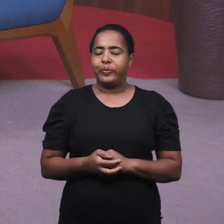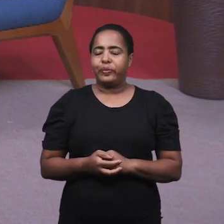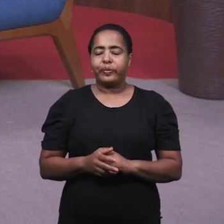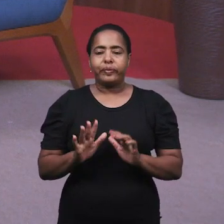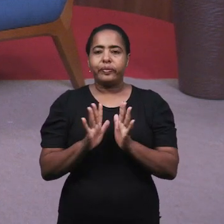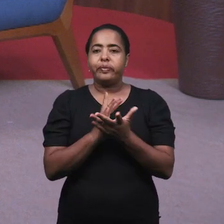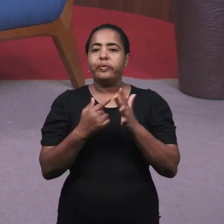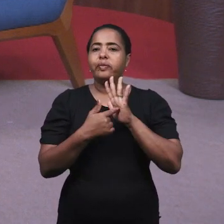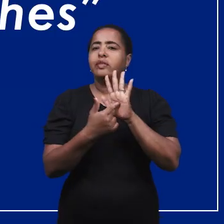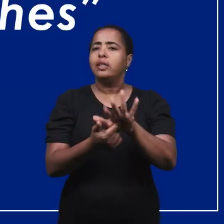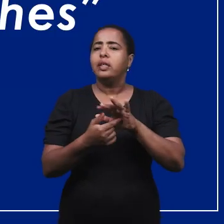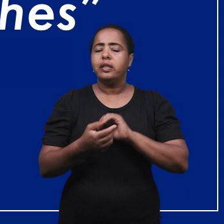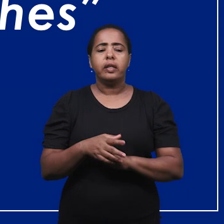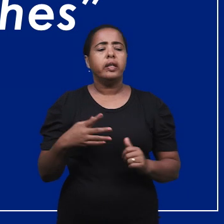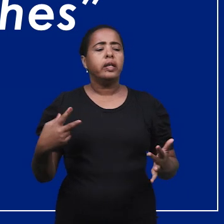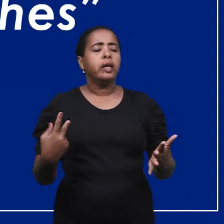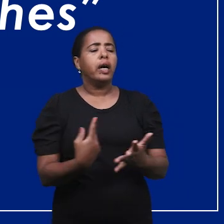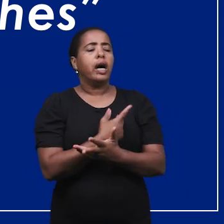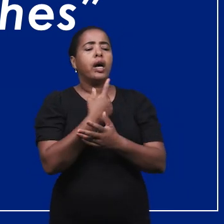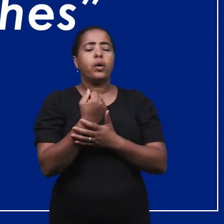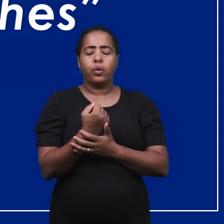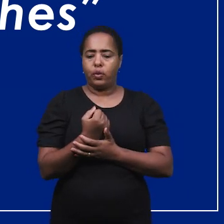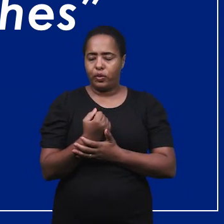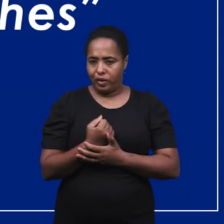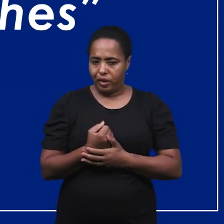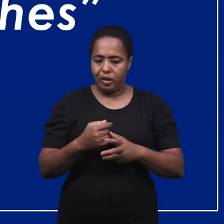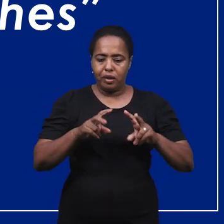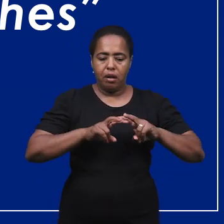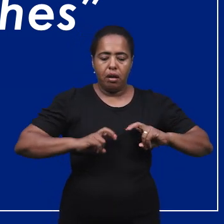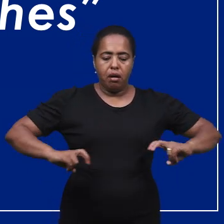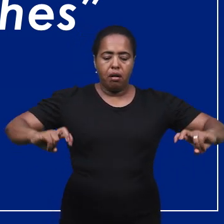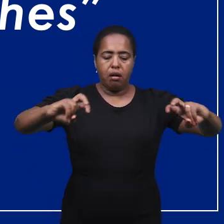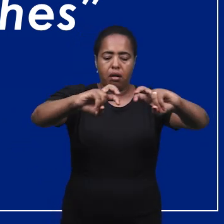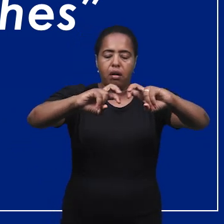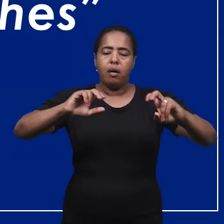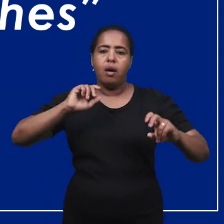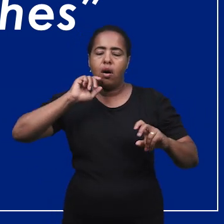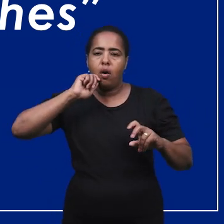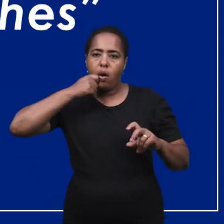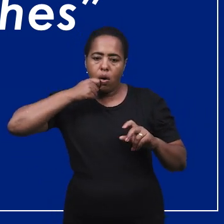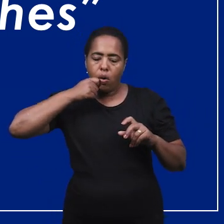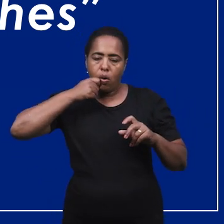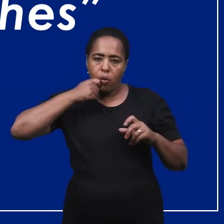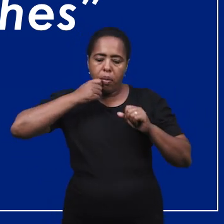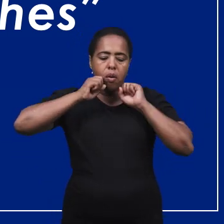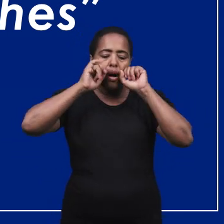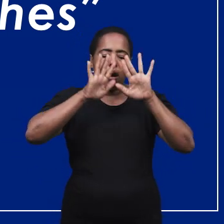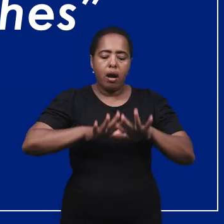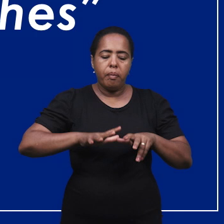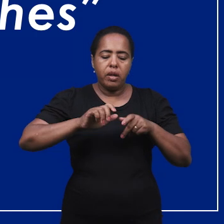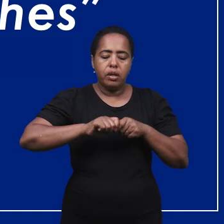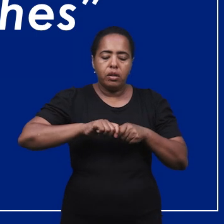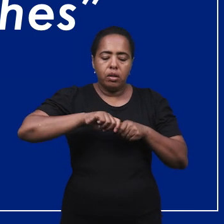table, prenant le pain, il l'a béni, il l'a partagé, il leur a donné. Leurs yeux alors se sont